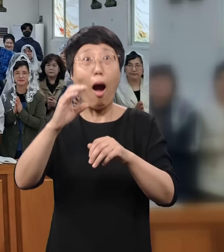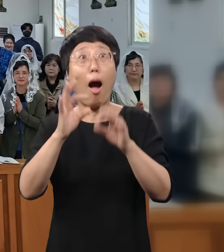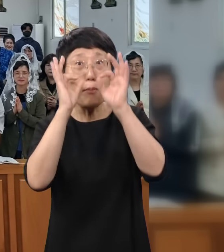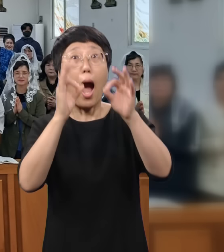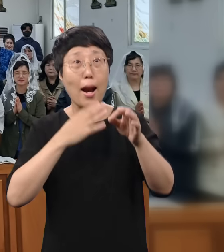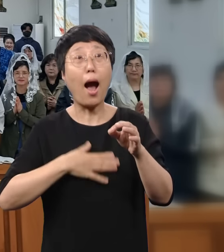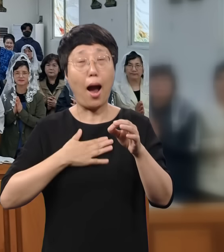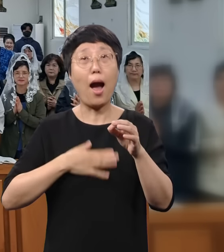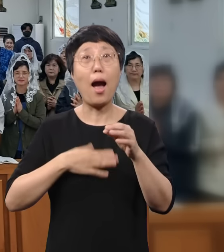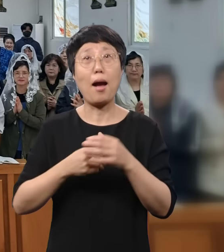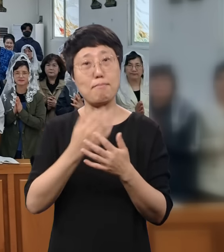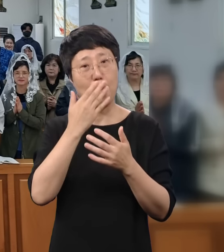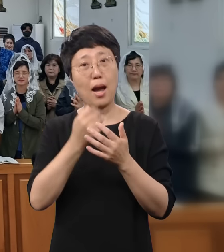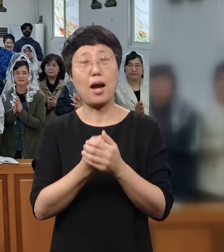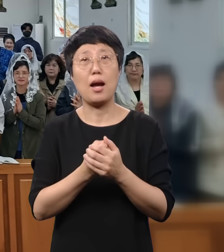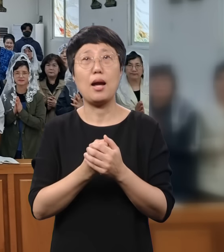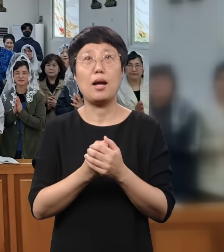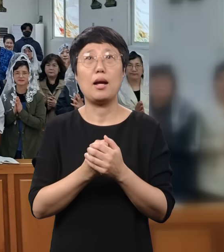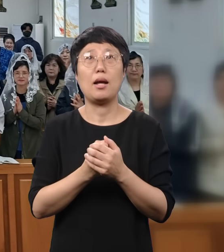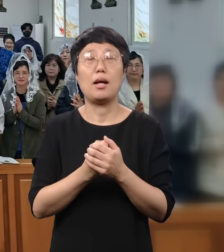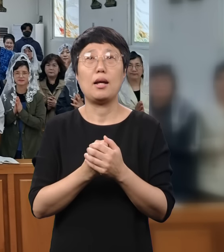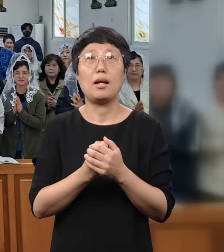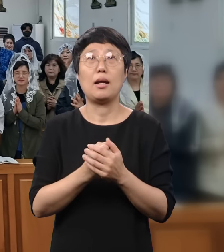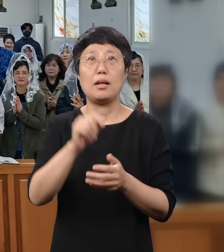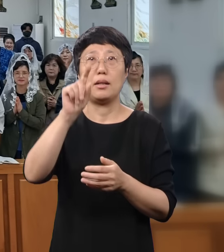신자들이 15년의 여이